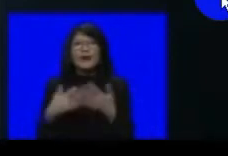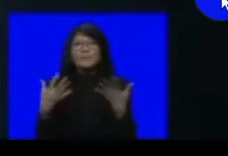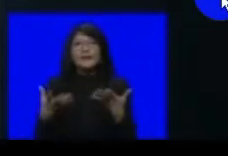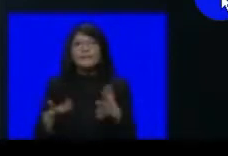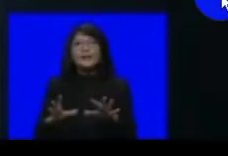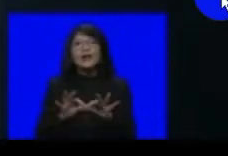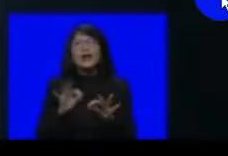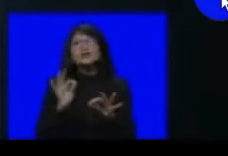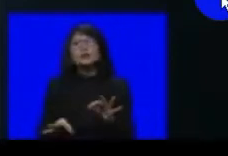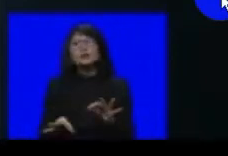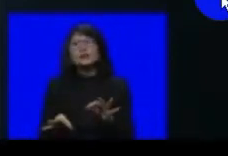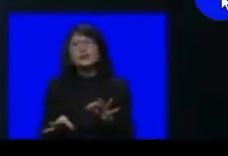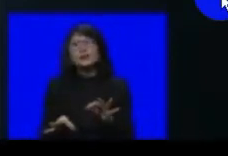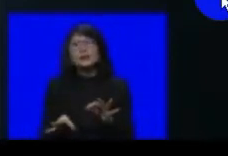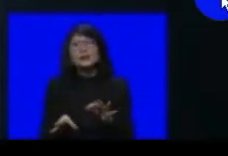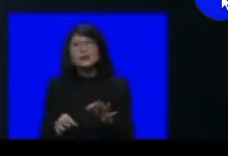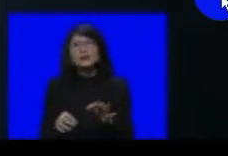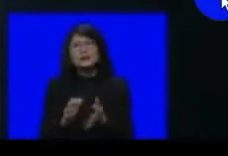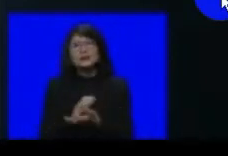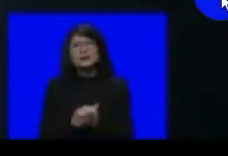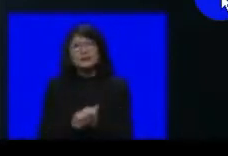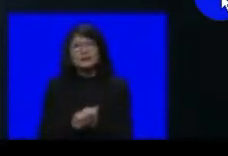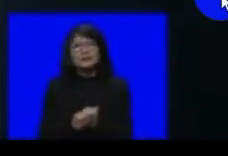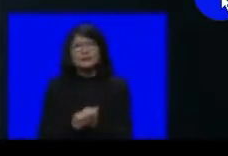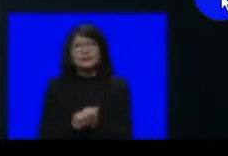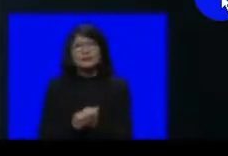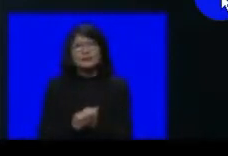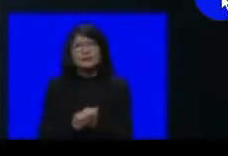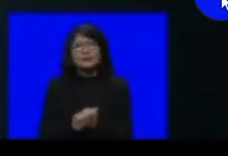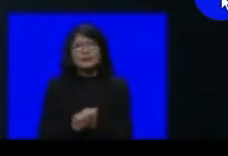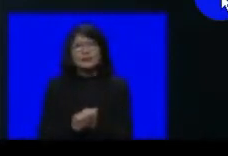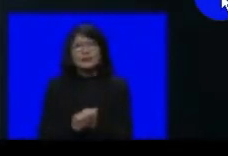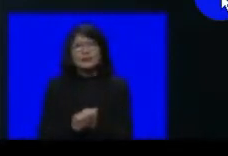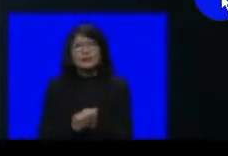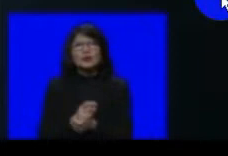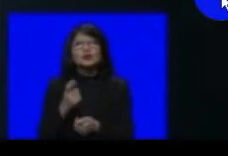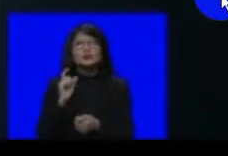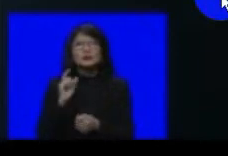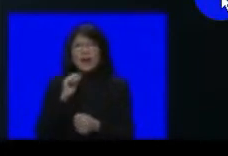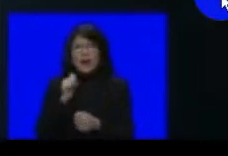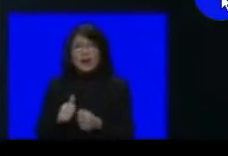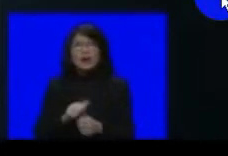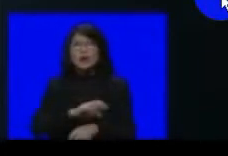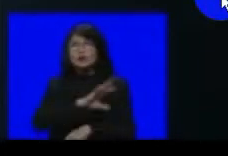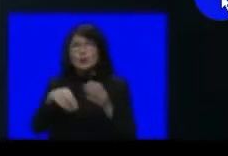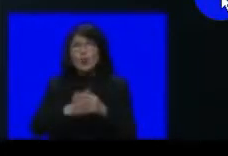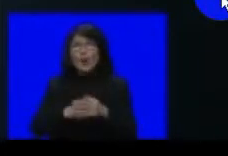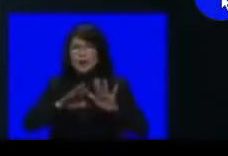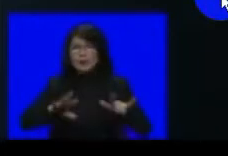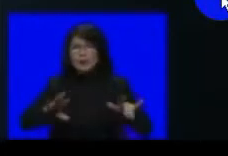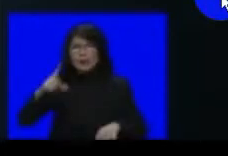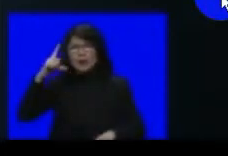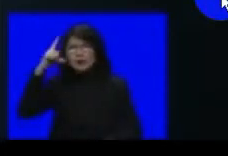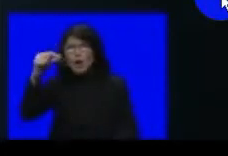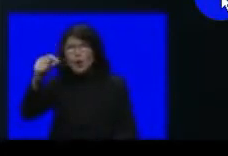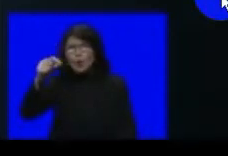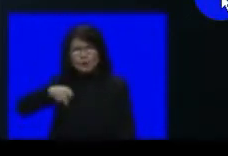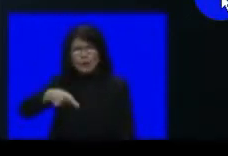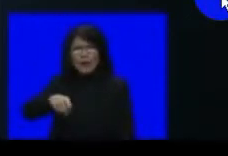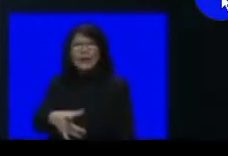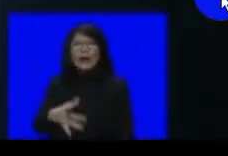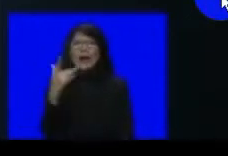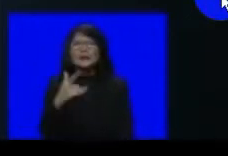mencari solusi antara supaya tidak lagi anak-anak kita yang di daerah-daerah yang belum ada ini bisa juga